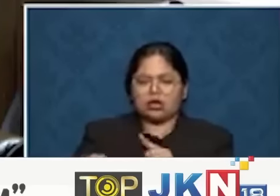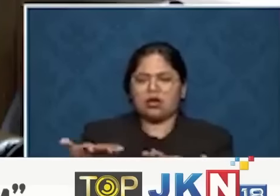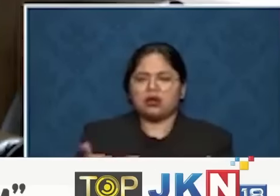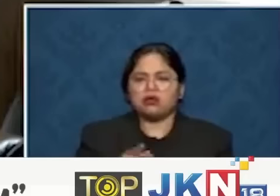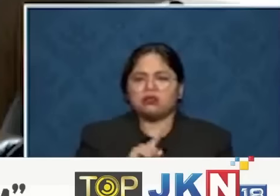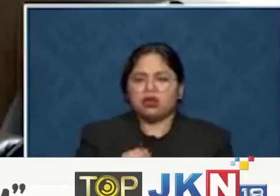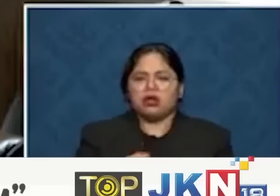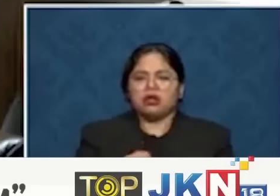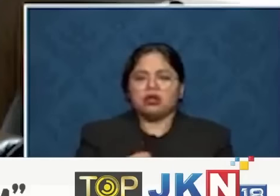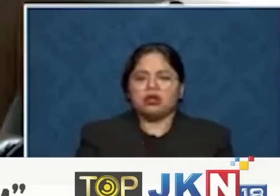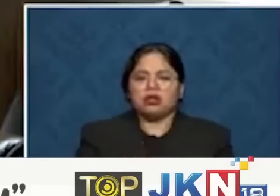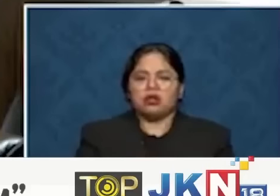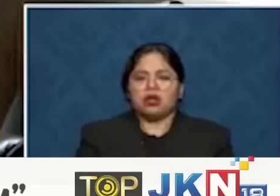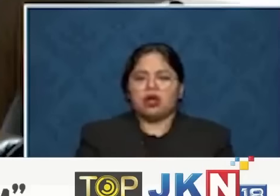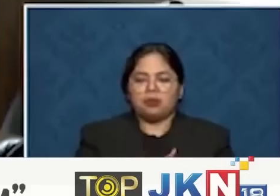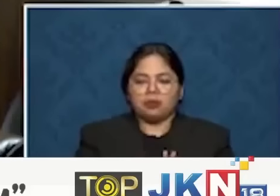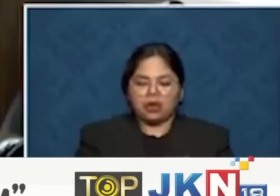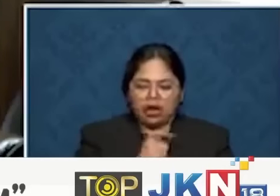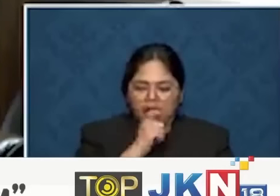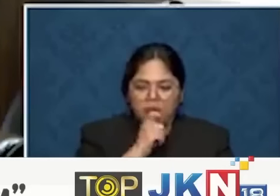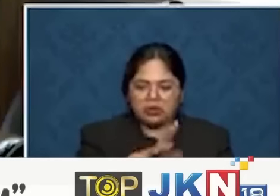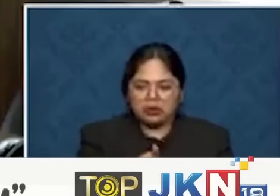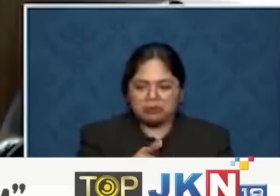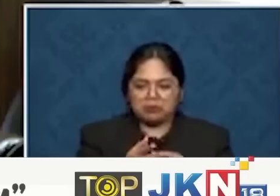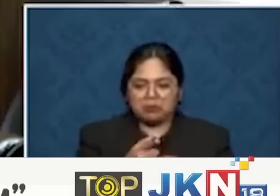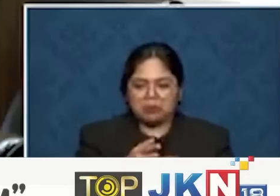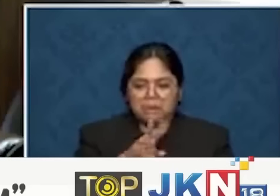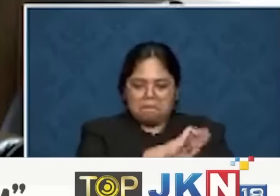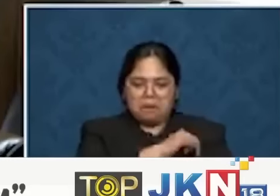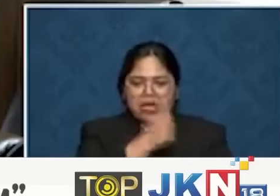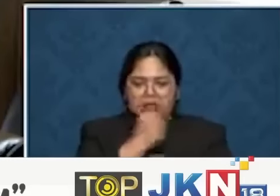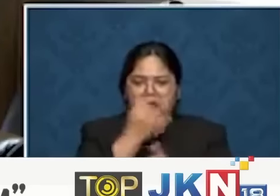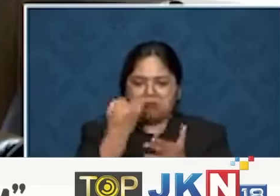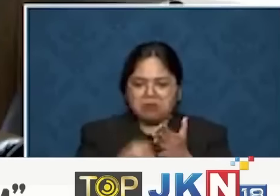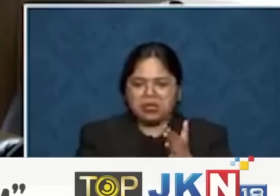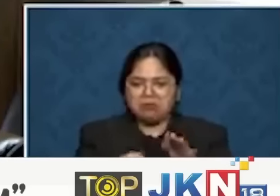ามสมมติฐานอันนี้คือการสอบสวนทางการแพทย์ว่าเขามีมาตรฐานจริงหรือ